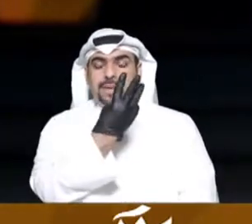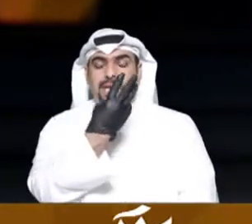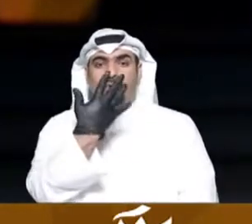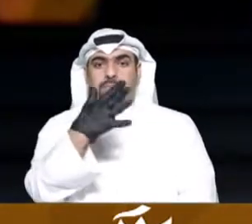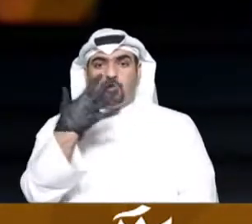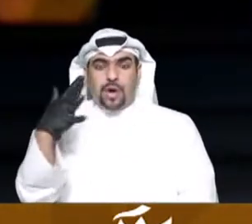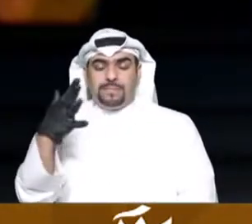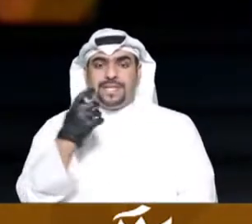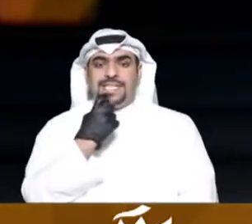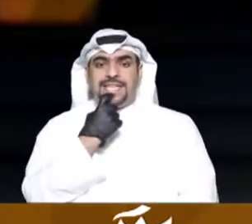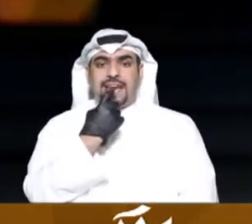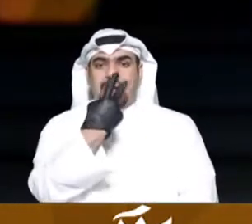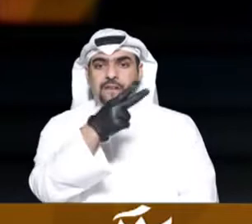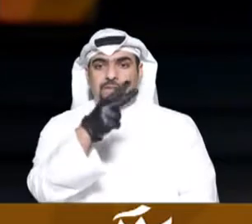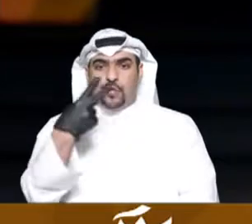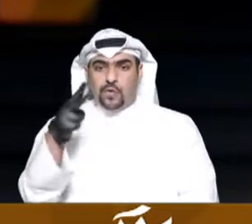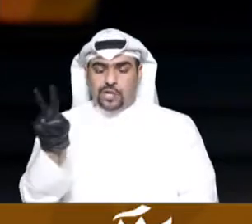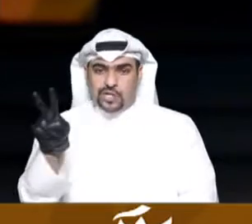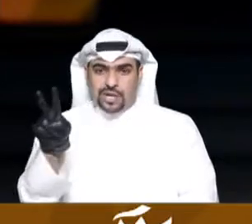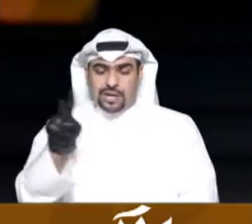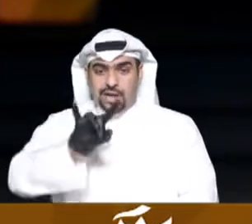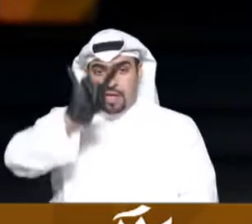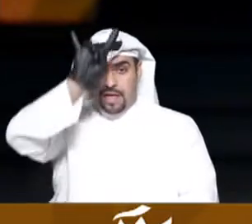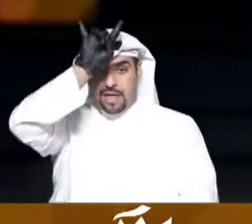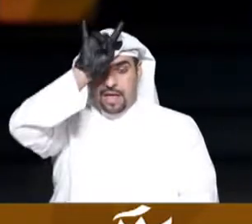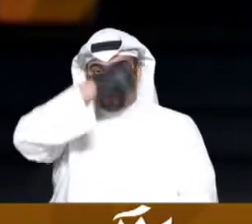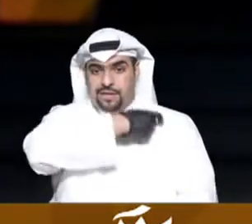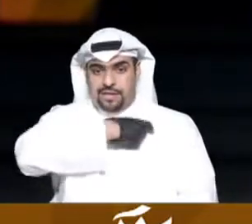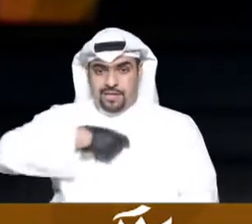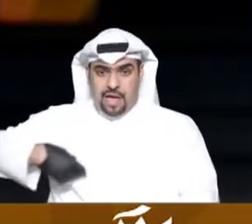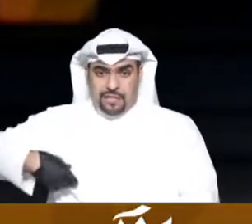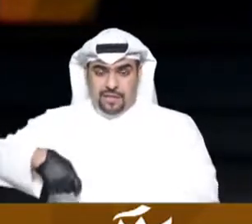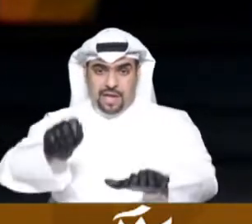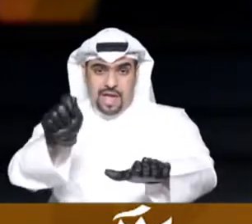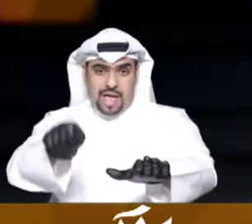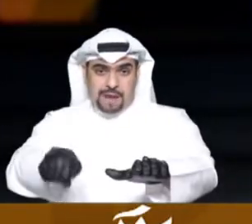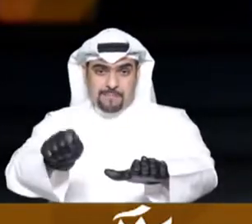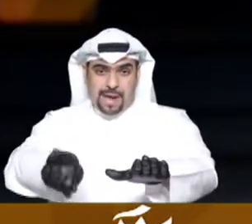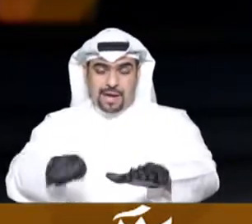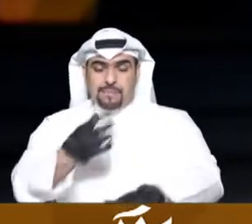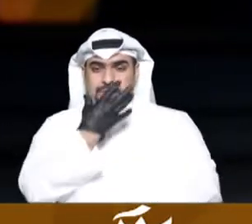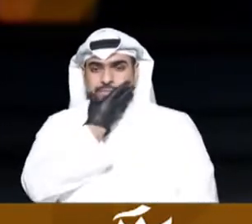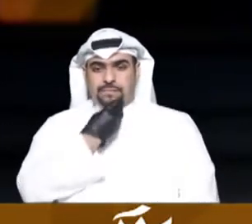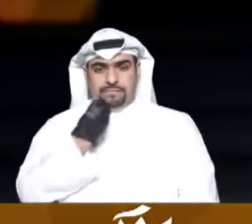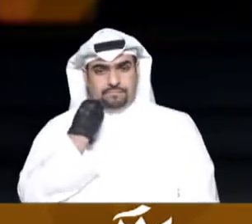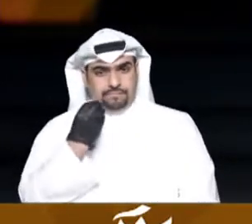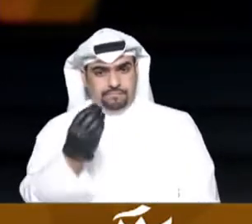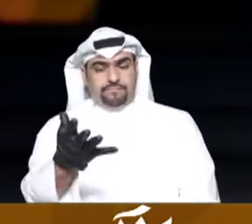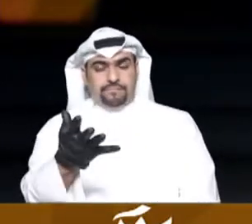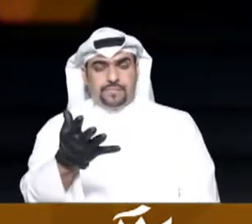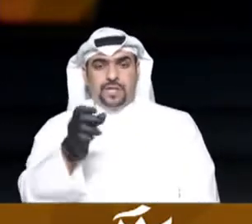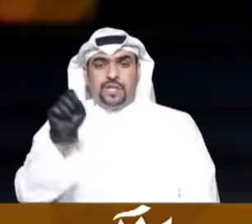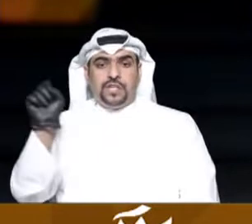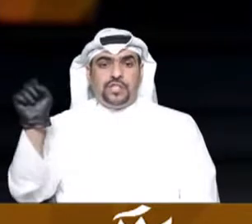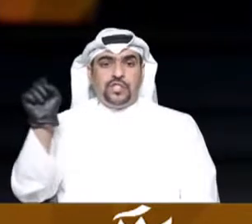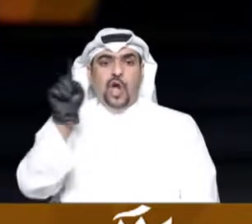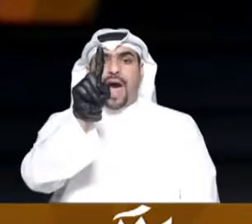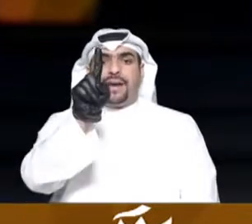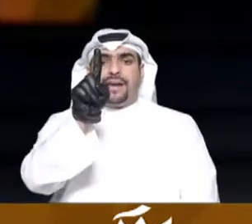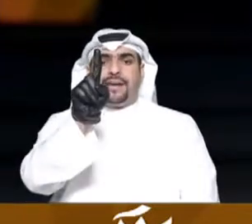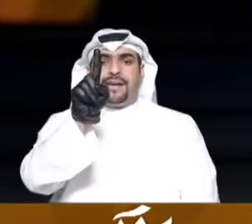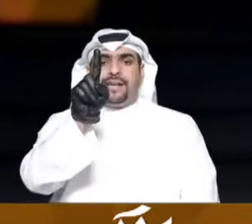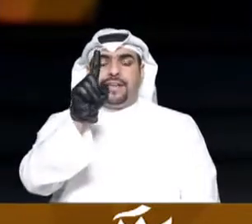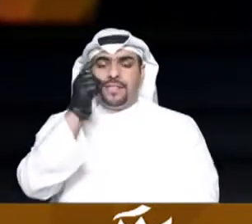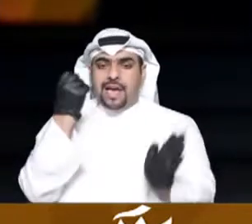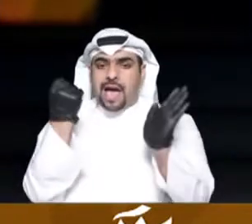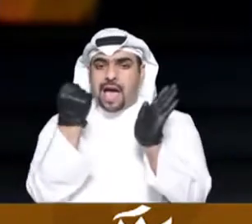355/2020. القاضي طبعا بمنح المقيمين المخالفين للاقامه يعني مؤقته، يعني لمده يعني اقامه